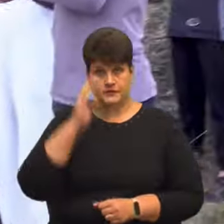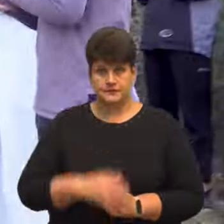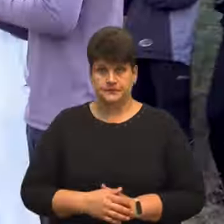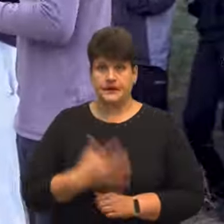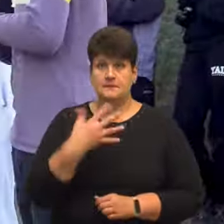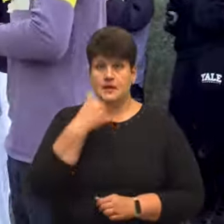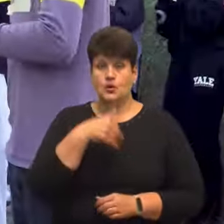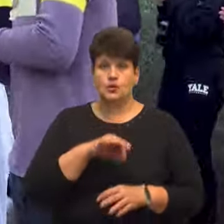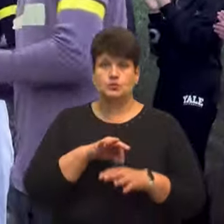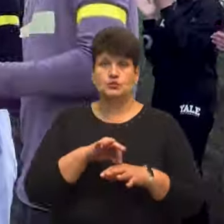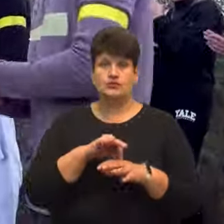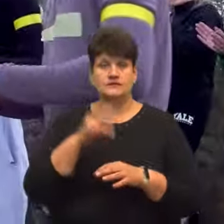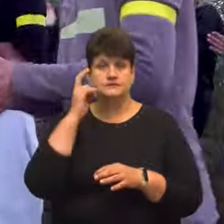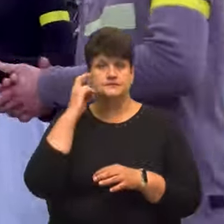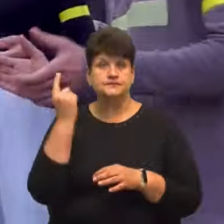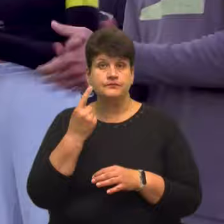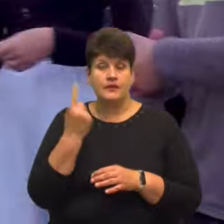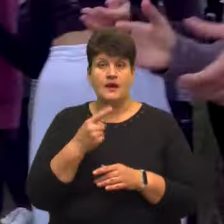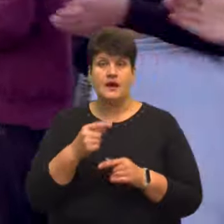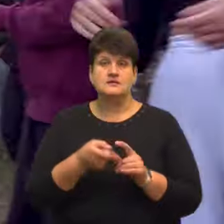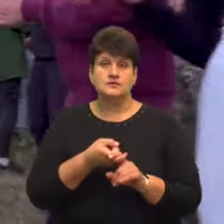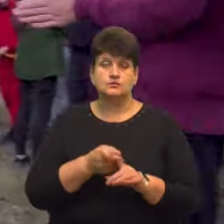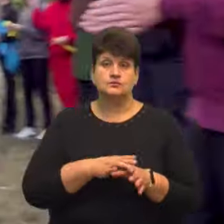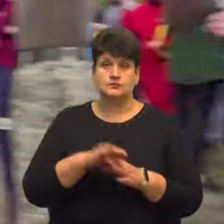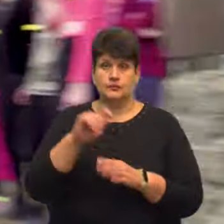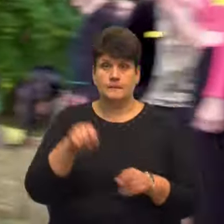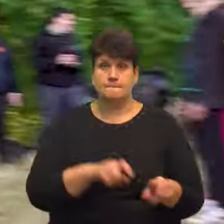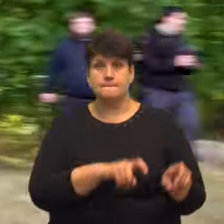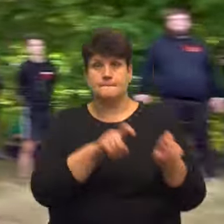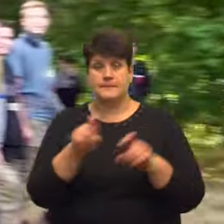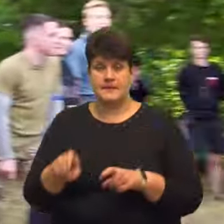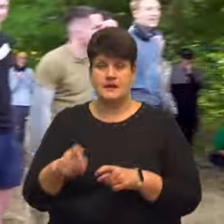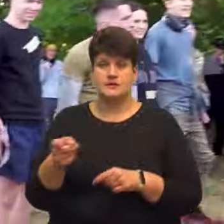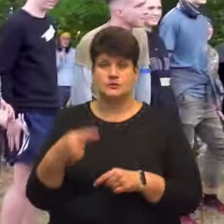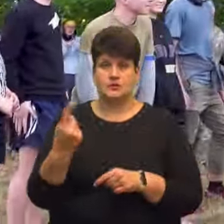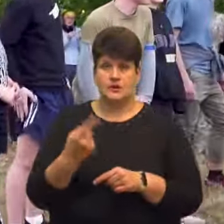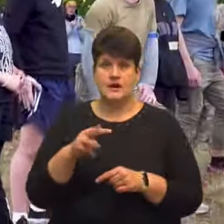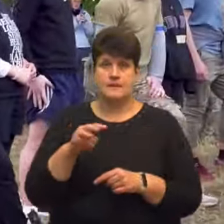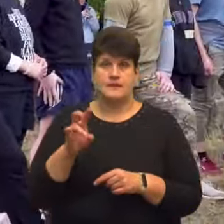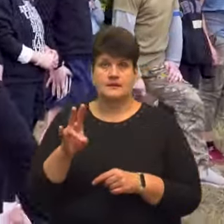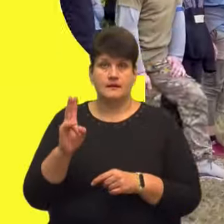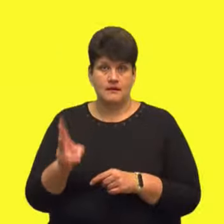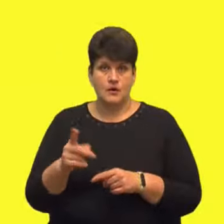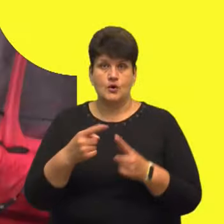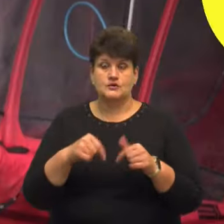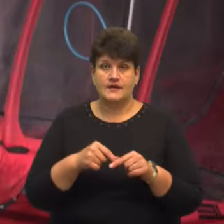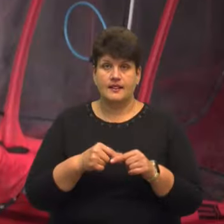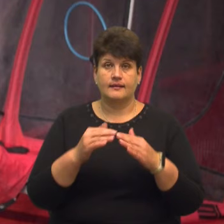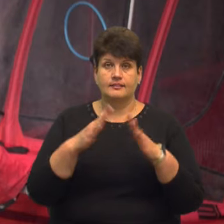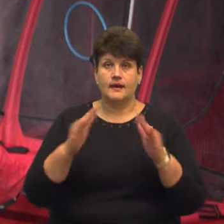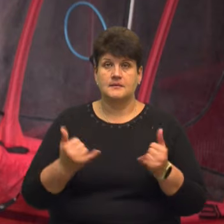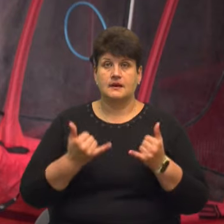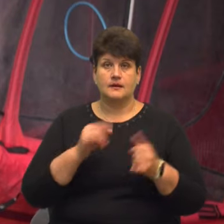проводили на Київщині а через повномасштабну війну перенесли на тернопільщину мнк організували табір для молоді